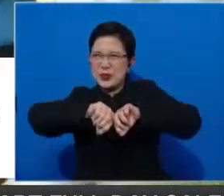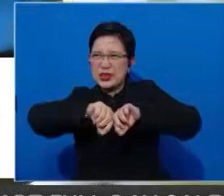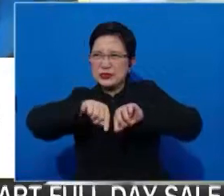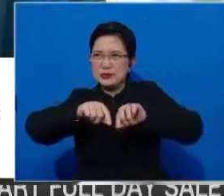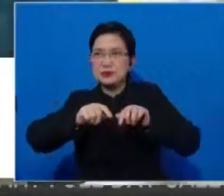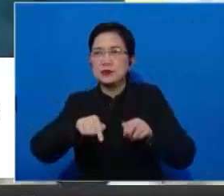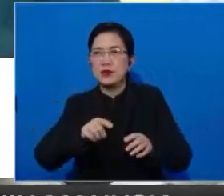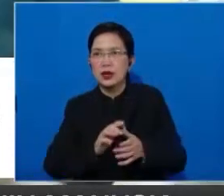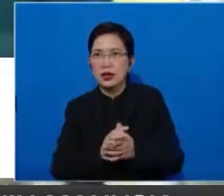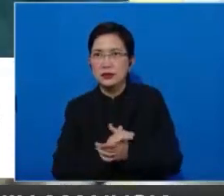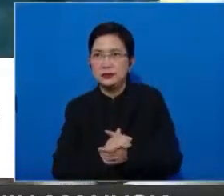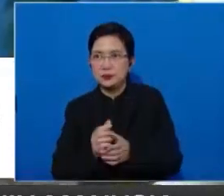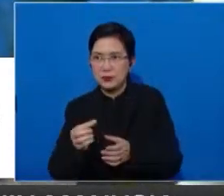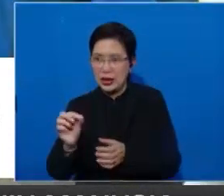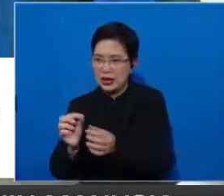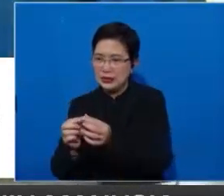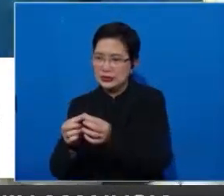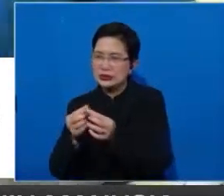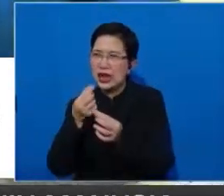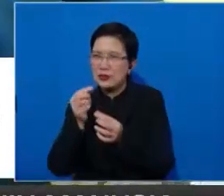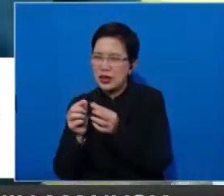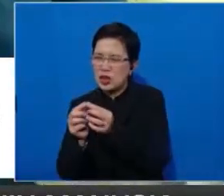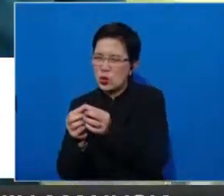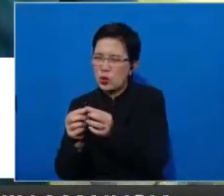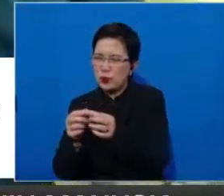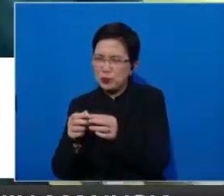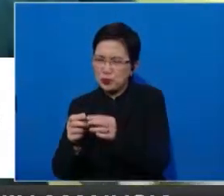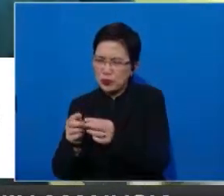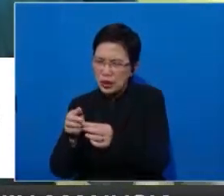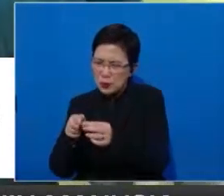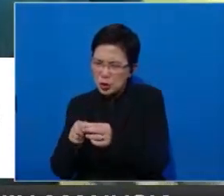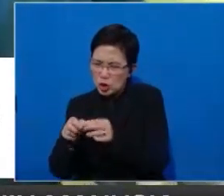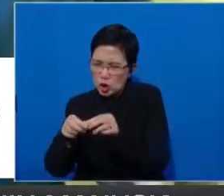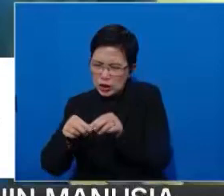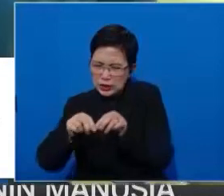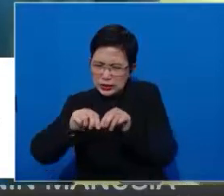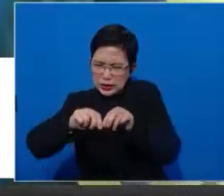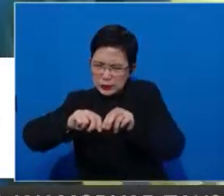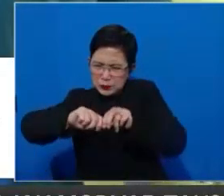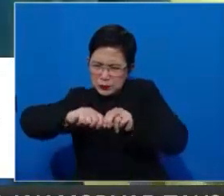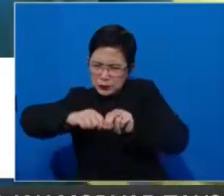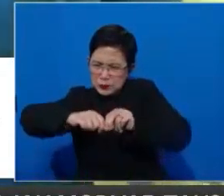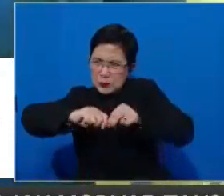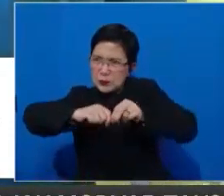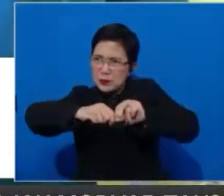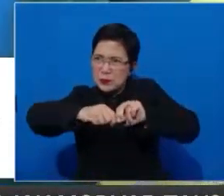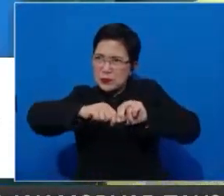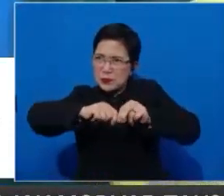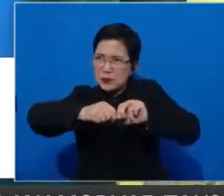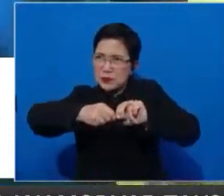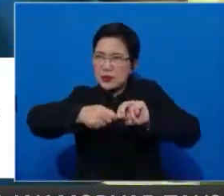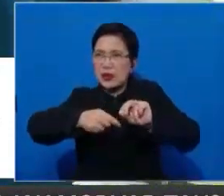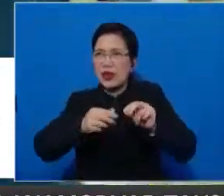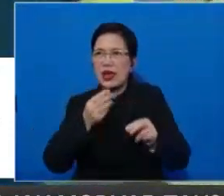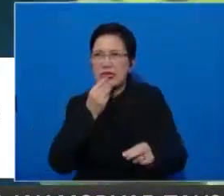di awal kata abangnya dia bakal banyak nguapnya si asamnya. Jadi masukinnya di terakhir ketika si selainya ini nih sudah